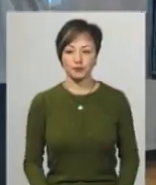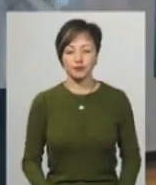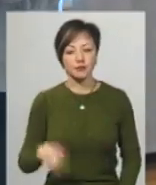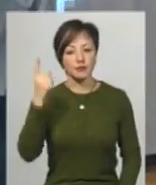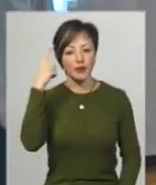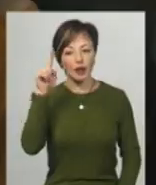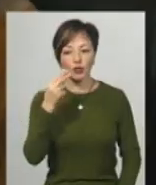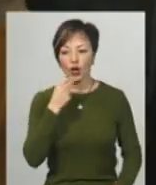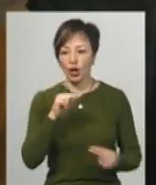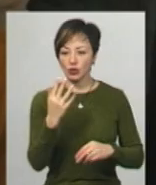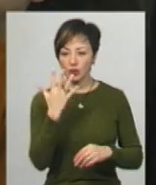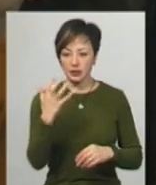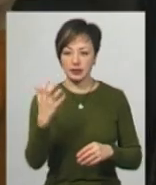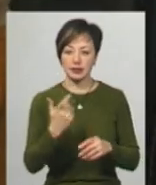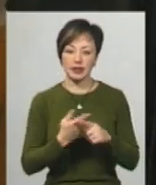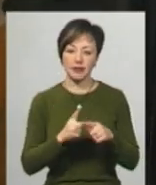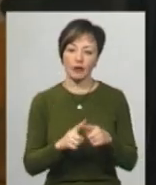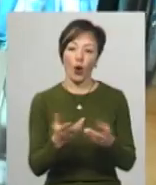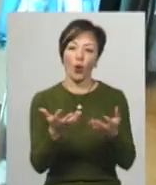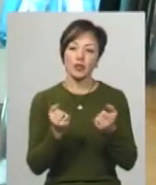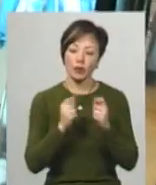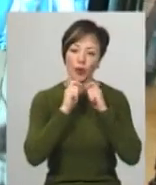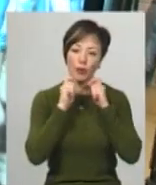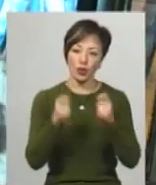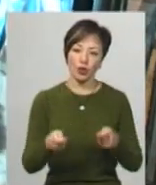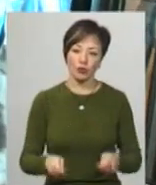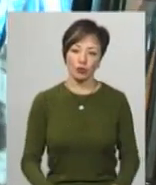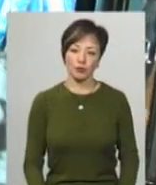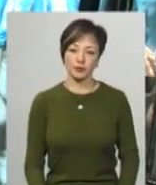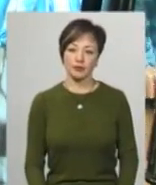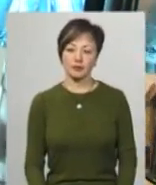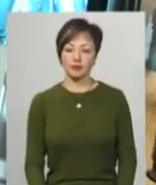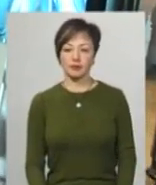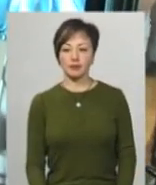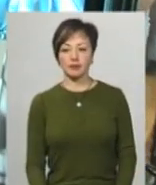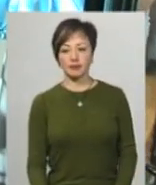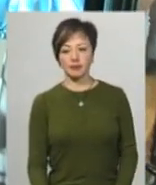кращого музейного селфі отримує подарунок. Катерина Шевчук, Юрій Чорний. Новини на Суспільному.